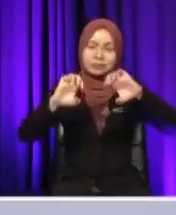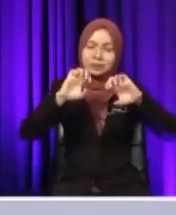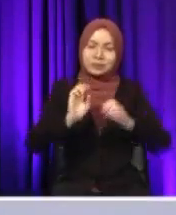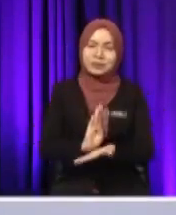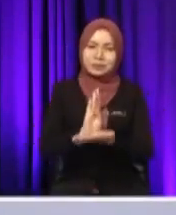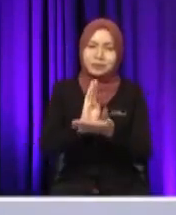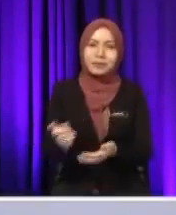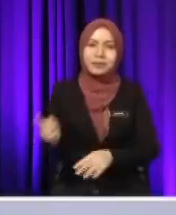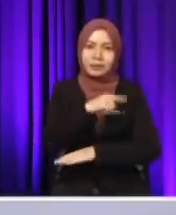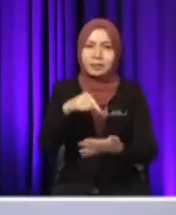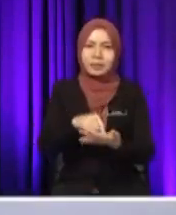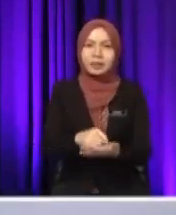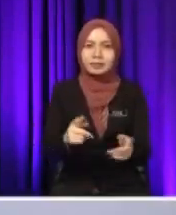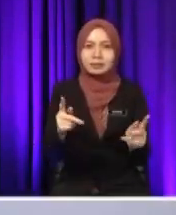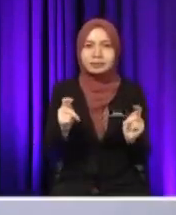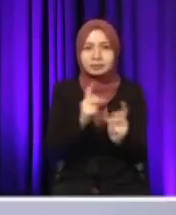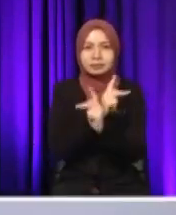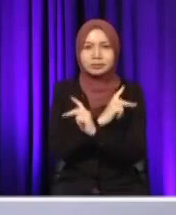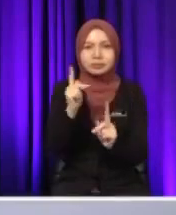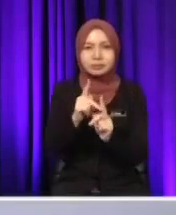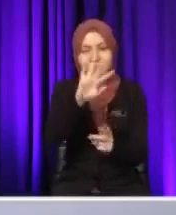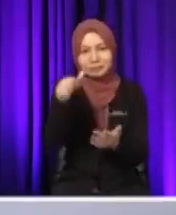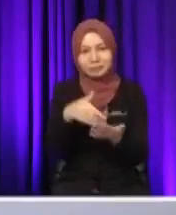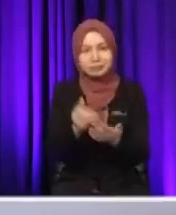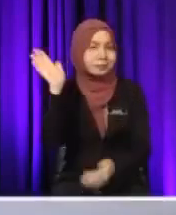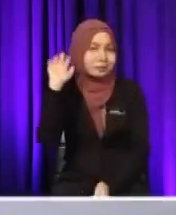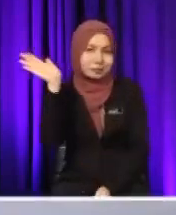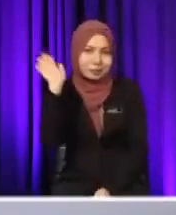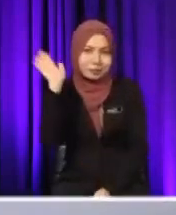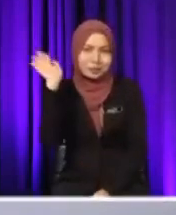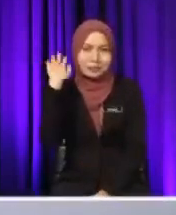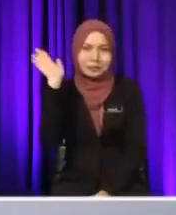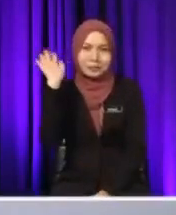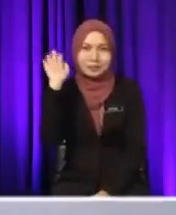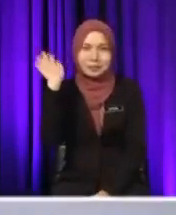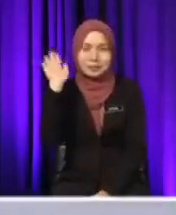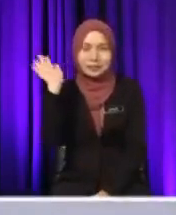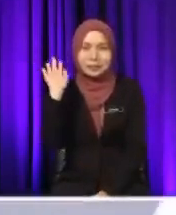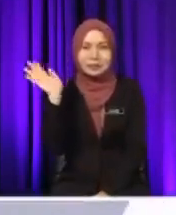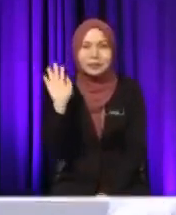menonton, terus bersama kami di TV KPM. Kita jumpa lagi. Bye semua. Bye. Bye.